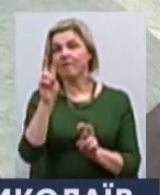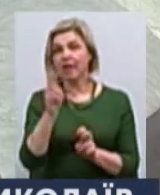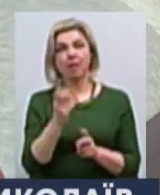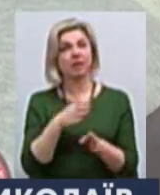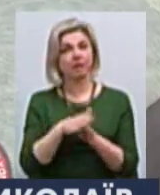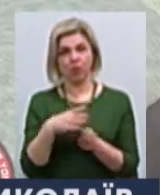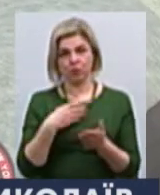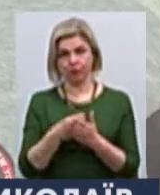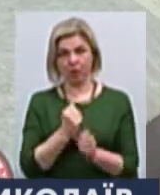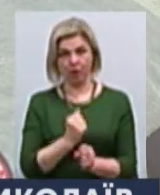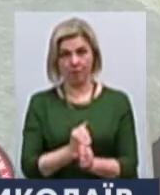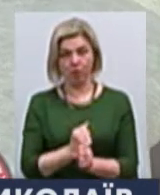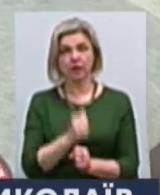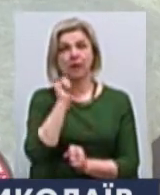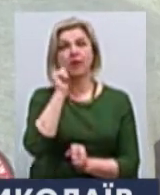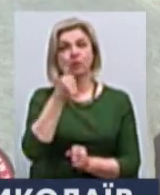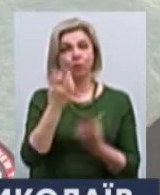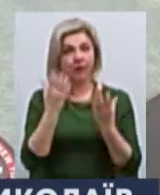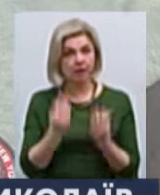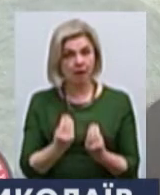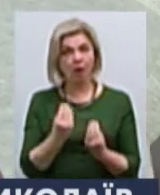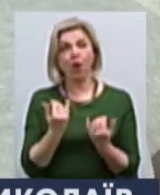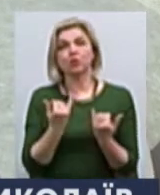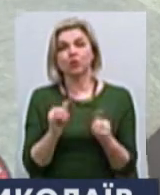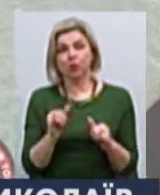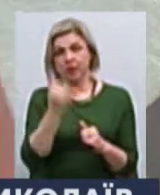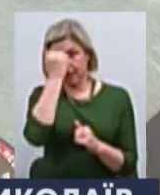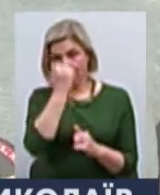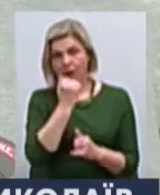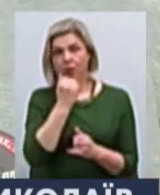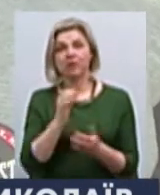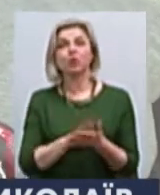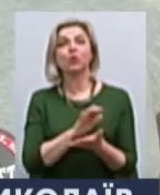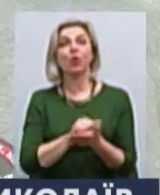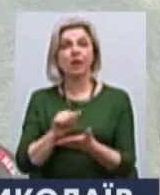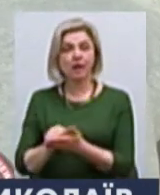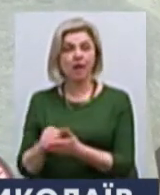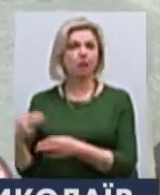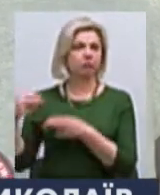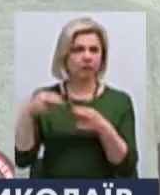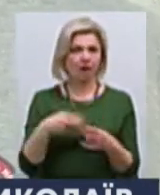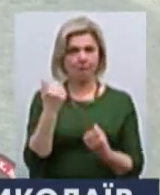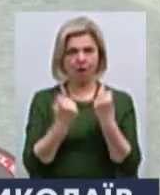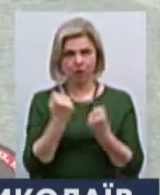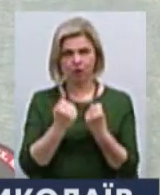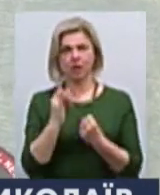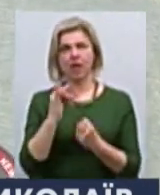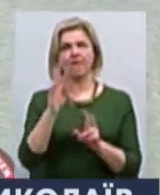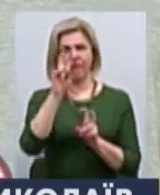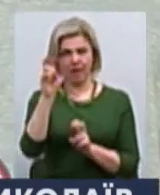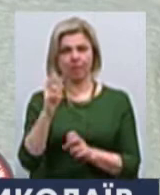свою роботу. Наступного дня, о чудо, і дякуючи СМІ, заїхали фури, заїхав підрядник,